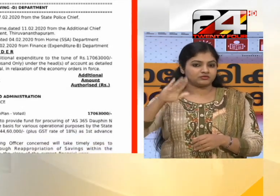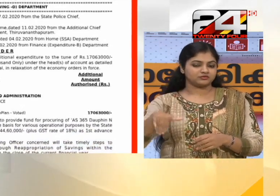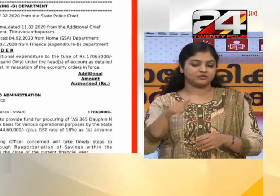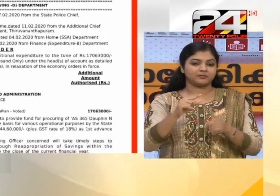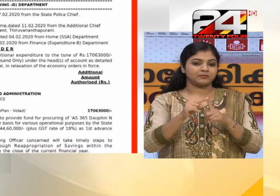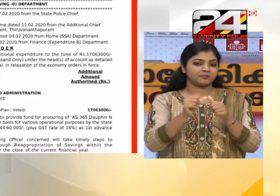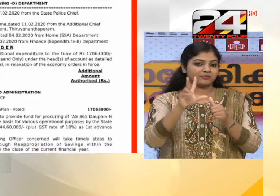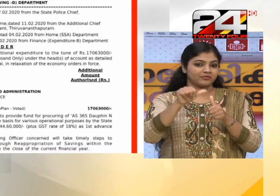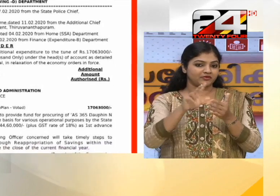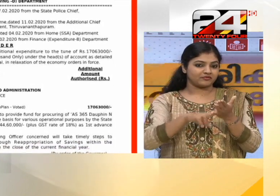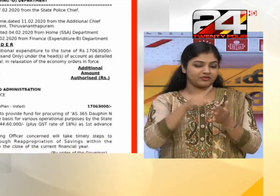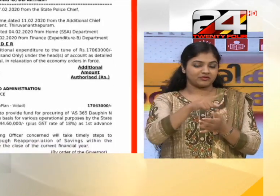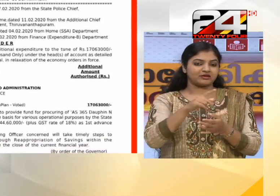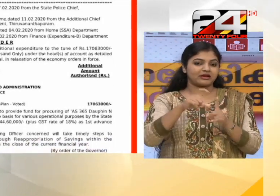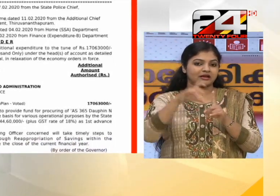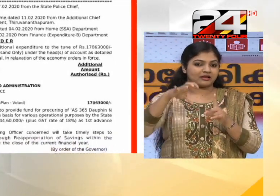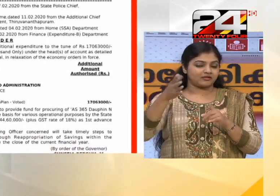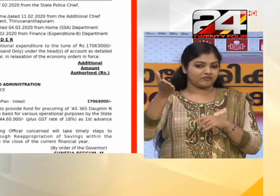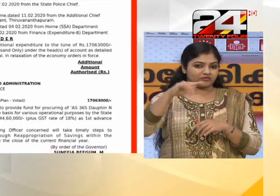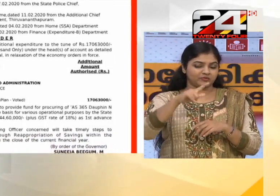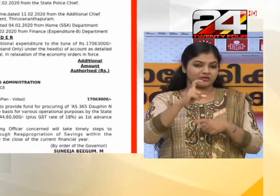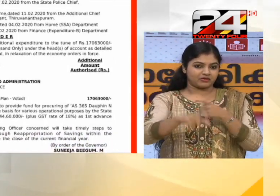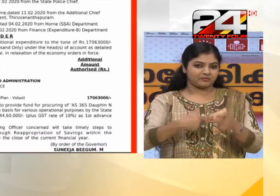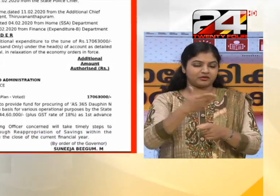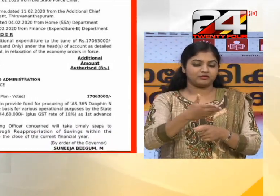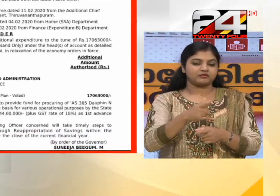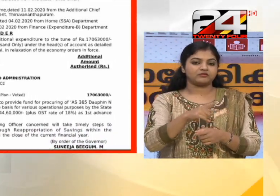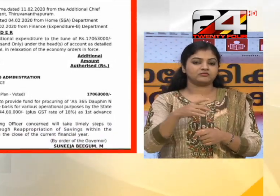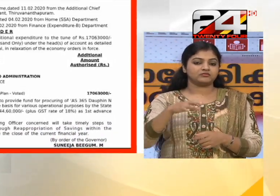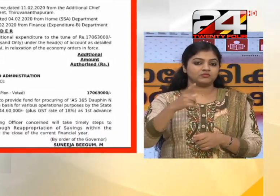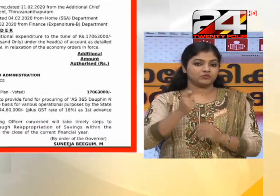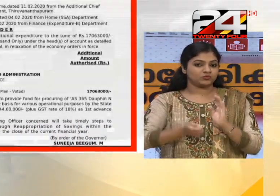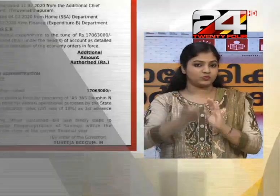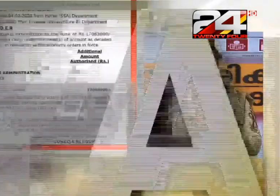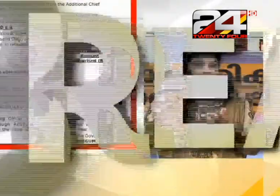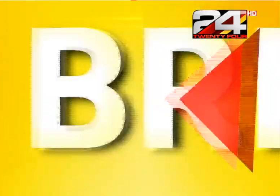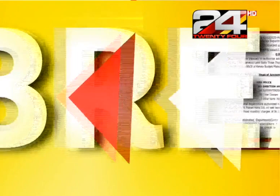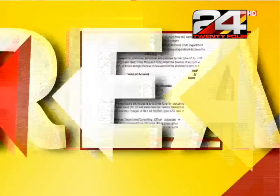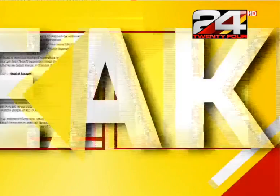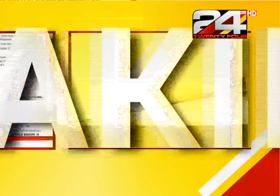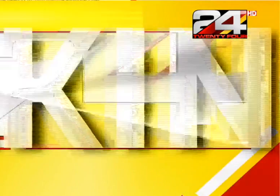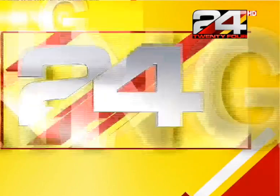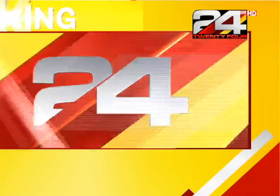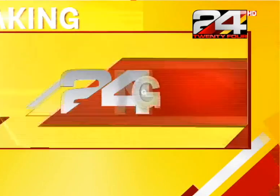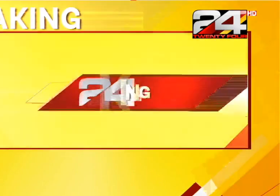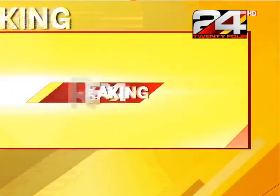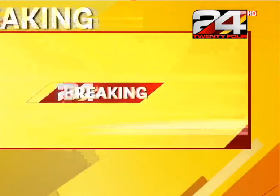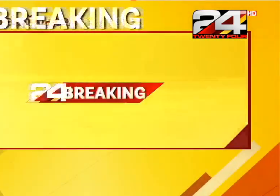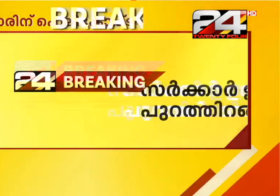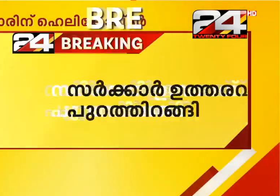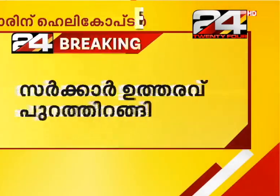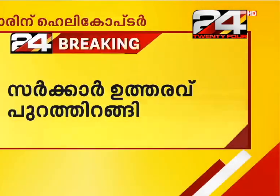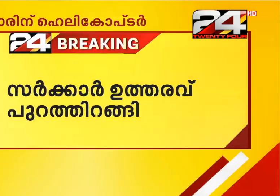പവൻ ഹാൻസിന്, ഡൽഹി ആസ്ഥാനമായ പവൻ ഹാൻസ് എന്ന കമ്പനിക്ക് ഇത് ഉയർന്ന തുകയ്ക്ക് നൽകുന്നു, ഇതിന്റെ ഇരട്ടി തുകയ്ക്ക് നൽകുന്നു എന്ന